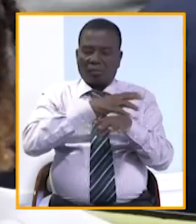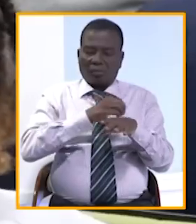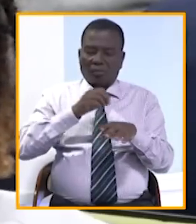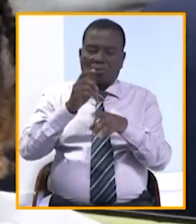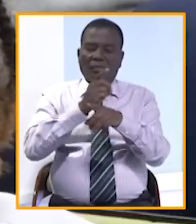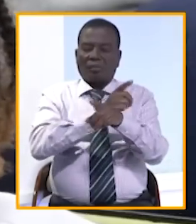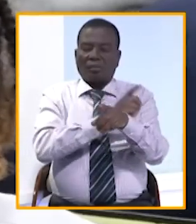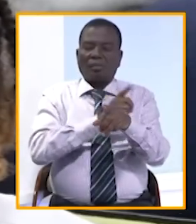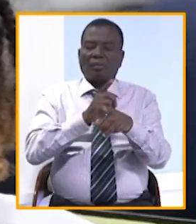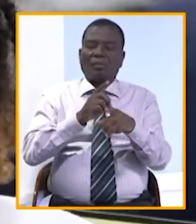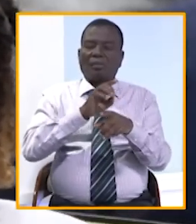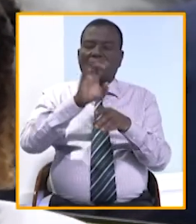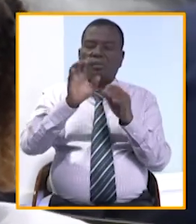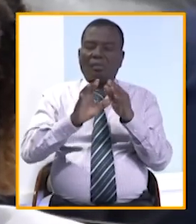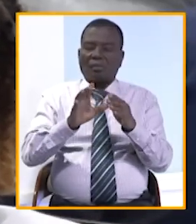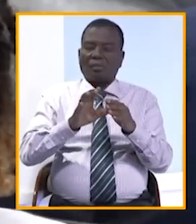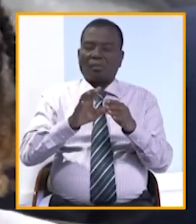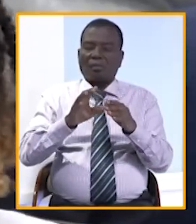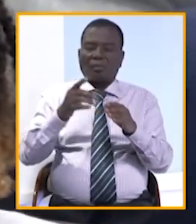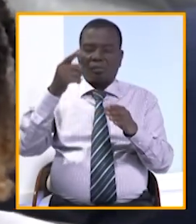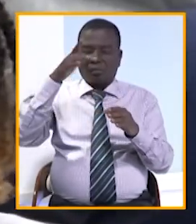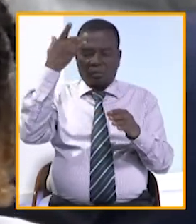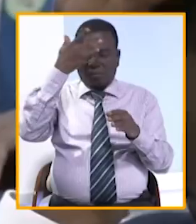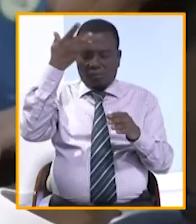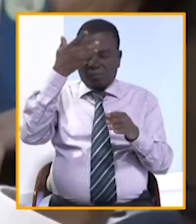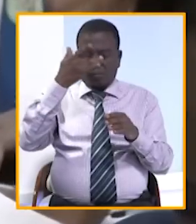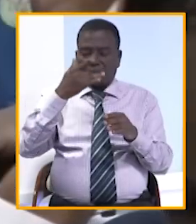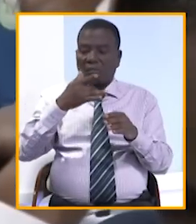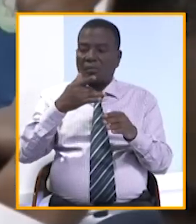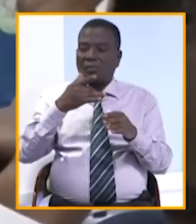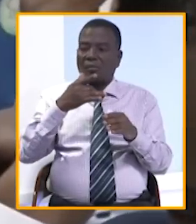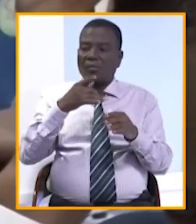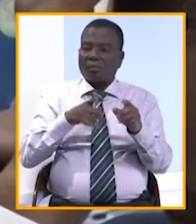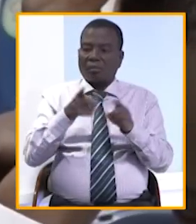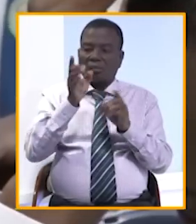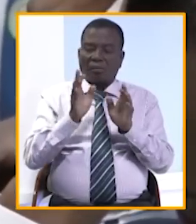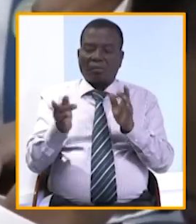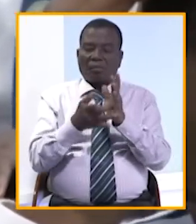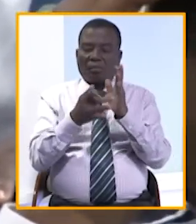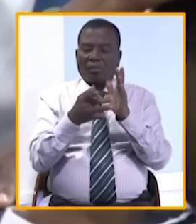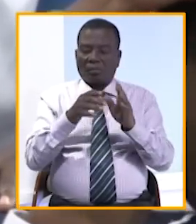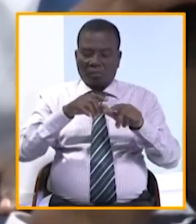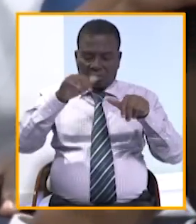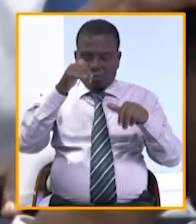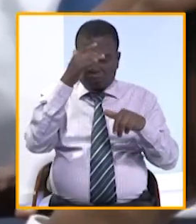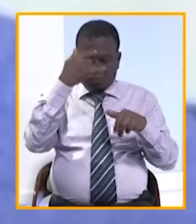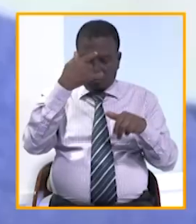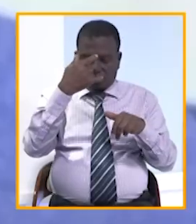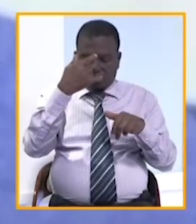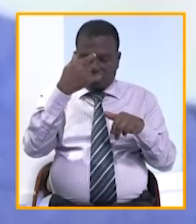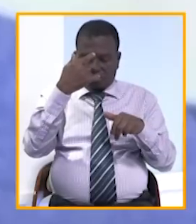le développement des compétences locales. En ce qui concerne les nouvelles technologies, vous avez des technologies qui ont permis de nouvelles